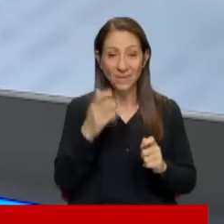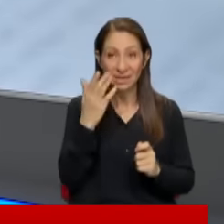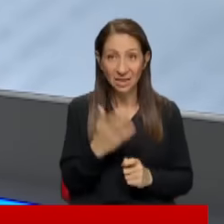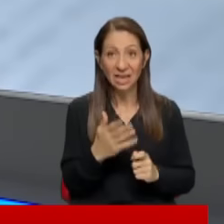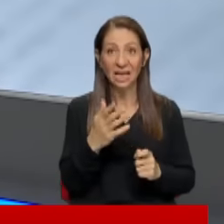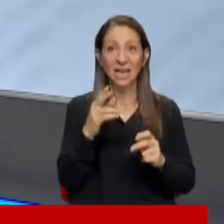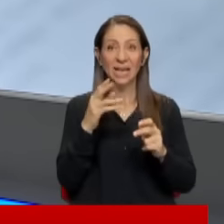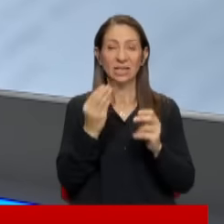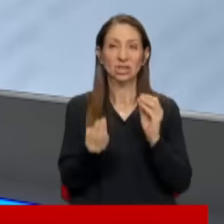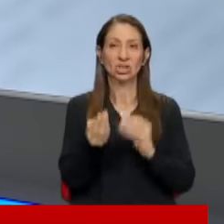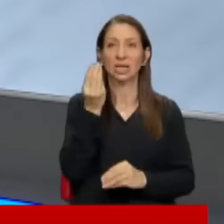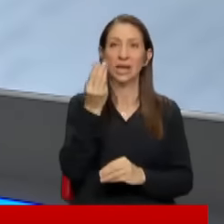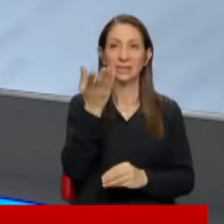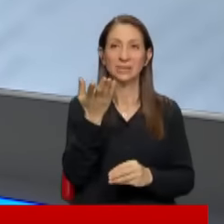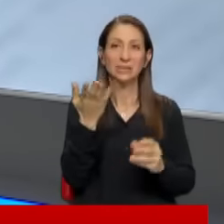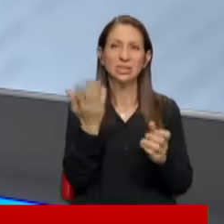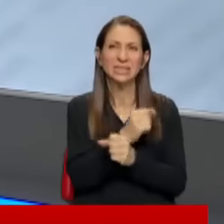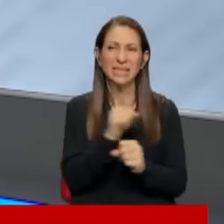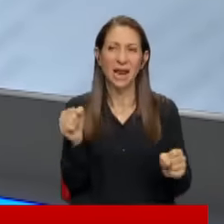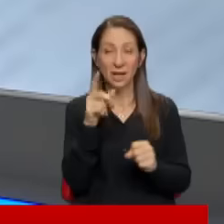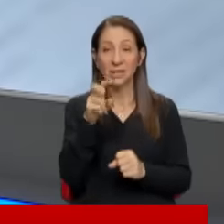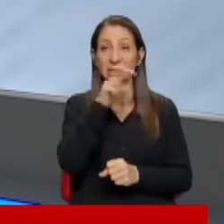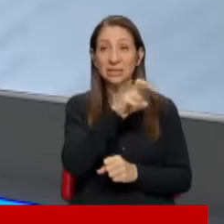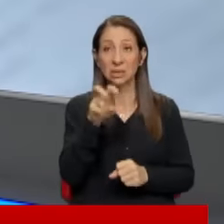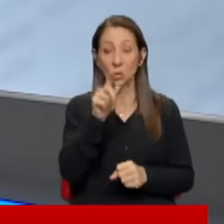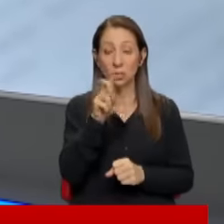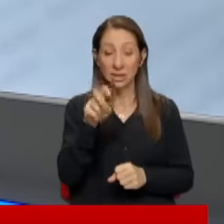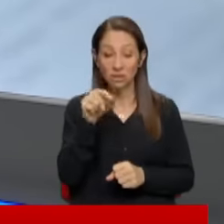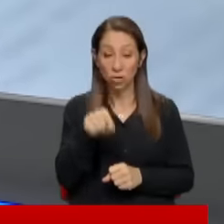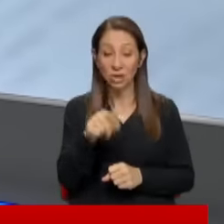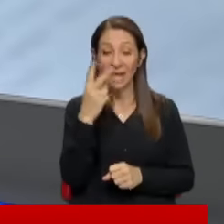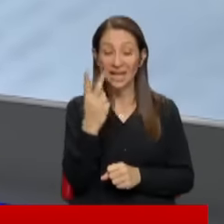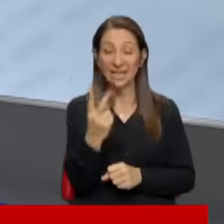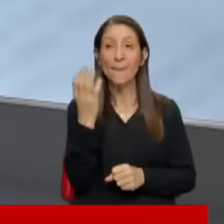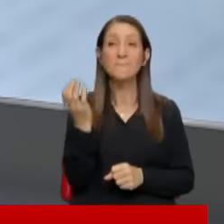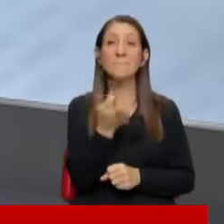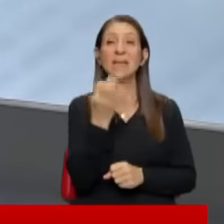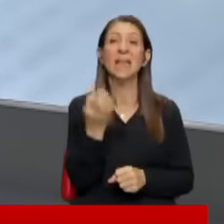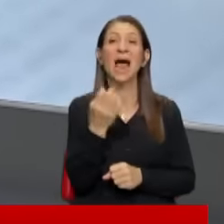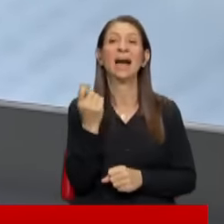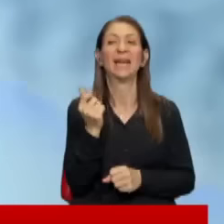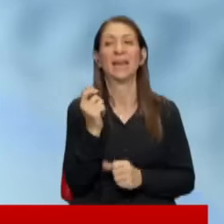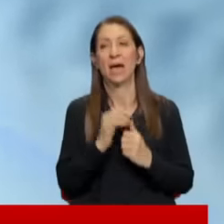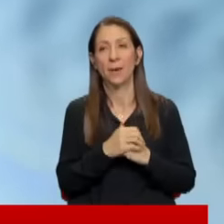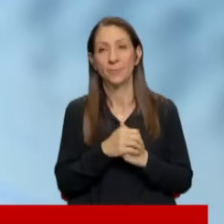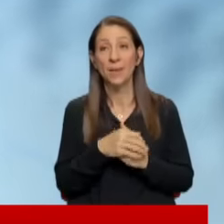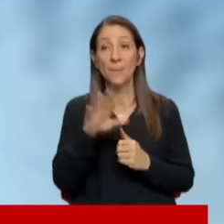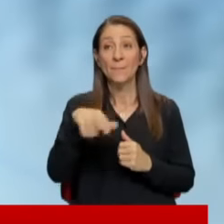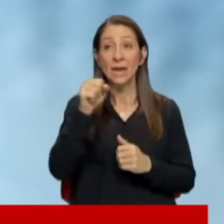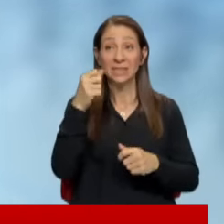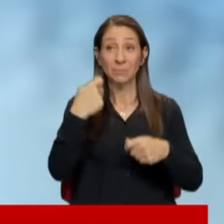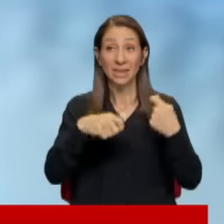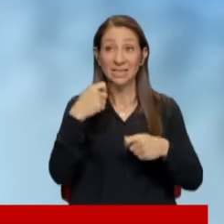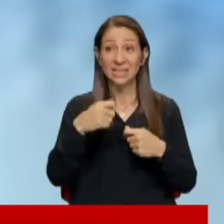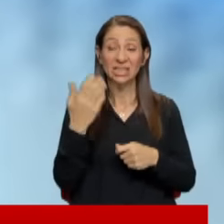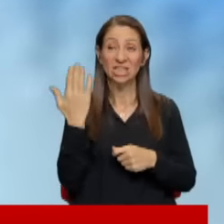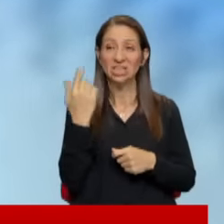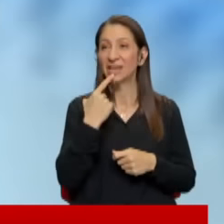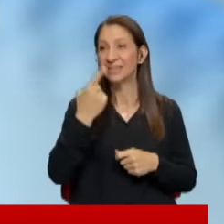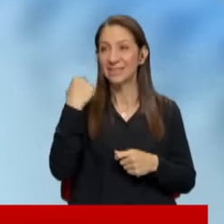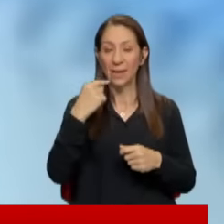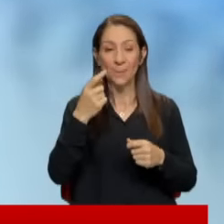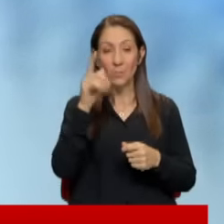soktukları karşımızdaki külliyen zarar 818.2 milyar lira. Merkez Bankası'nın geçen